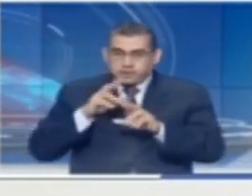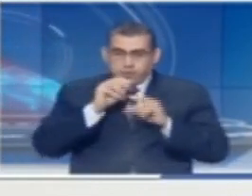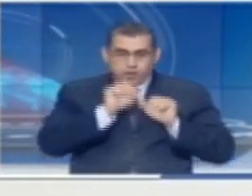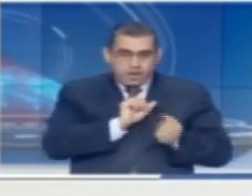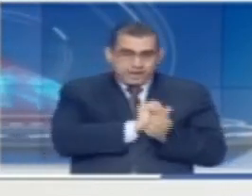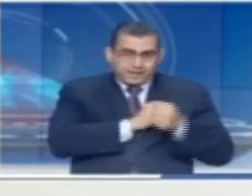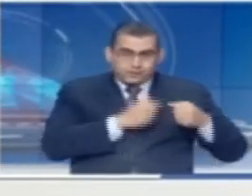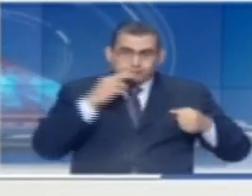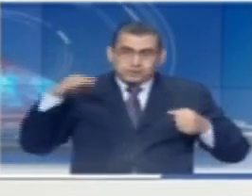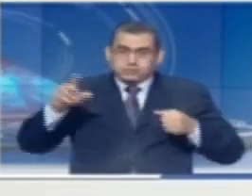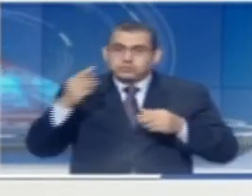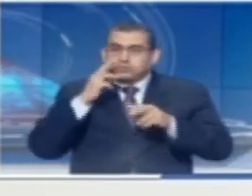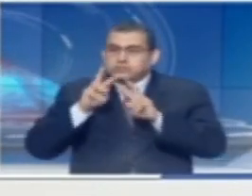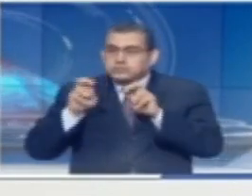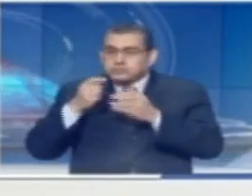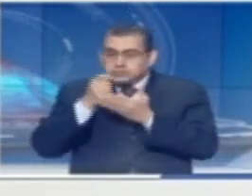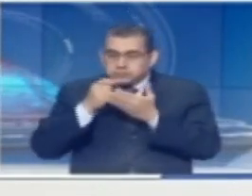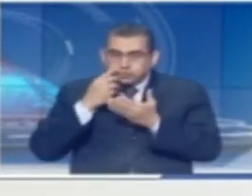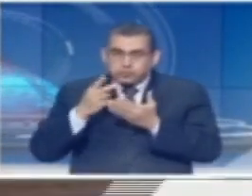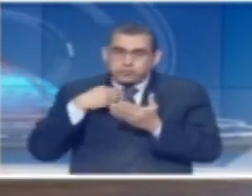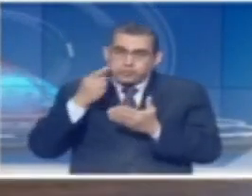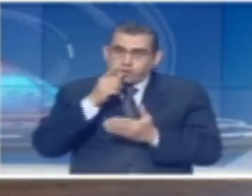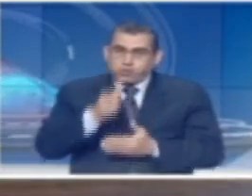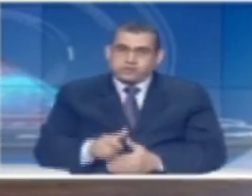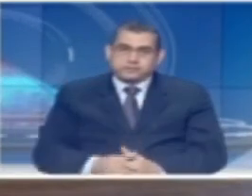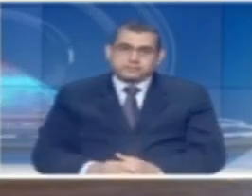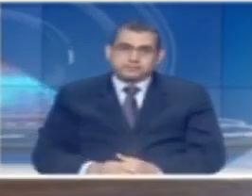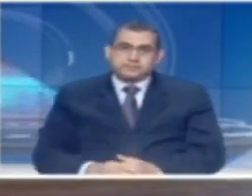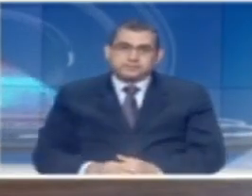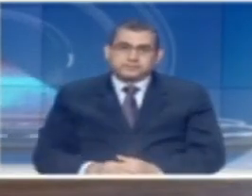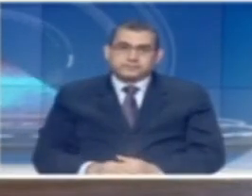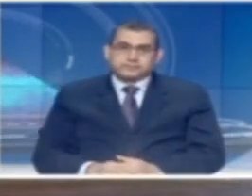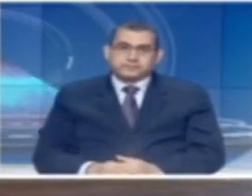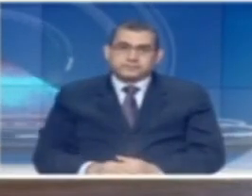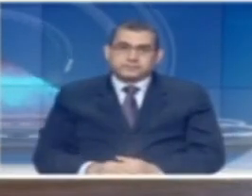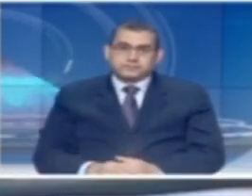احتجازه في الفترة السابقة للدراسة والمراجعة.